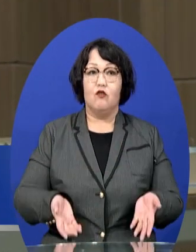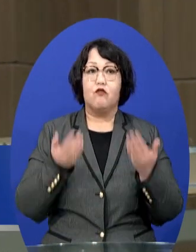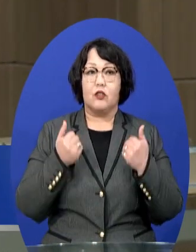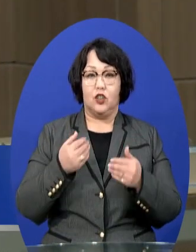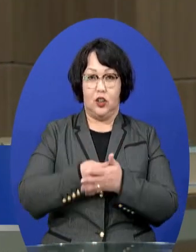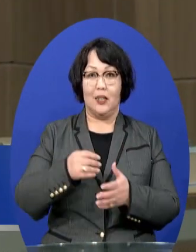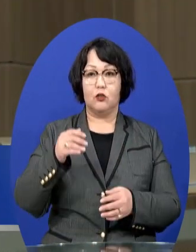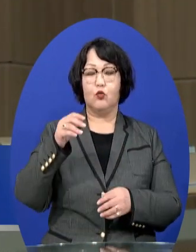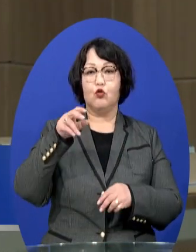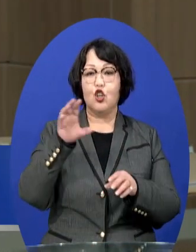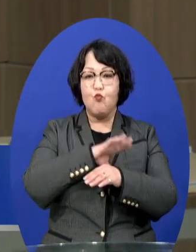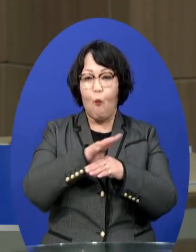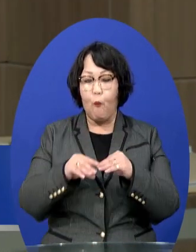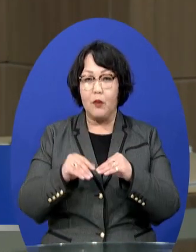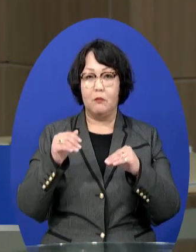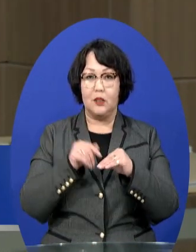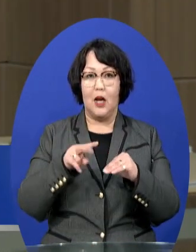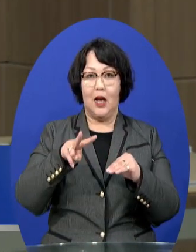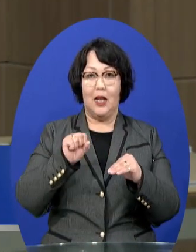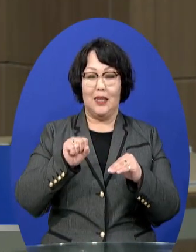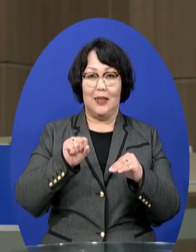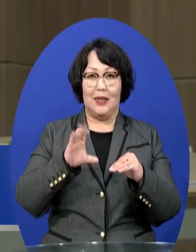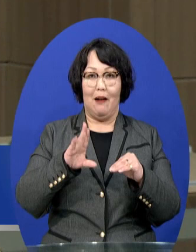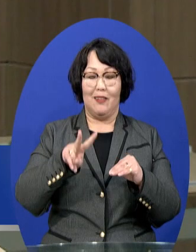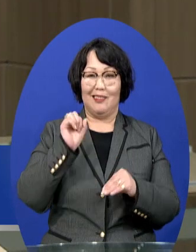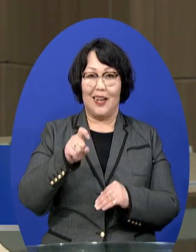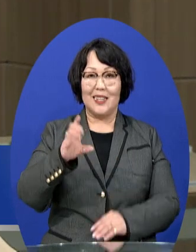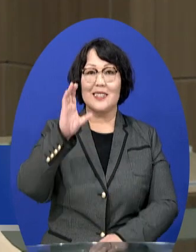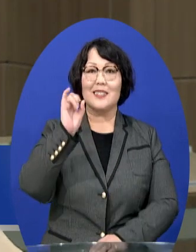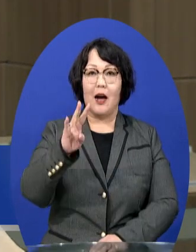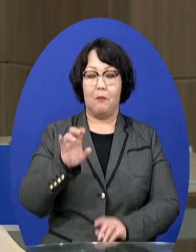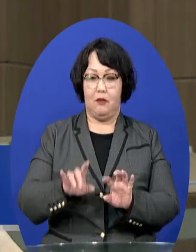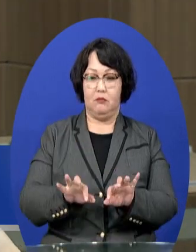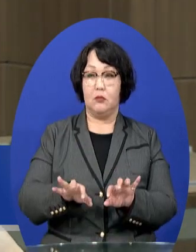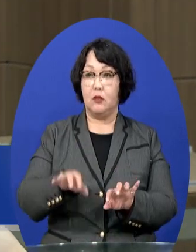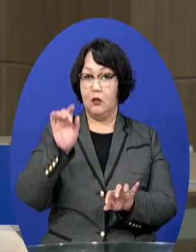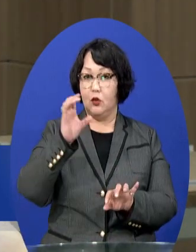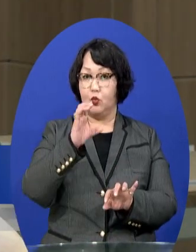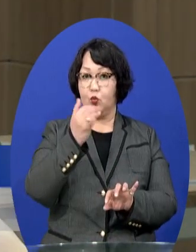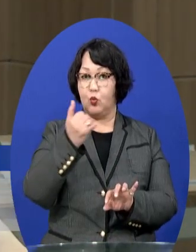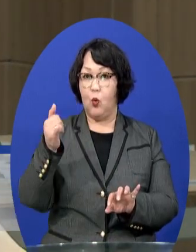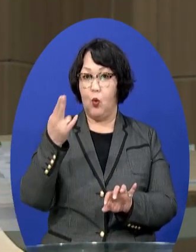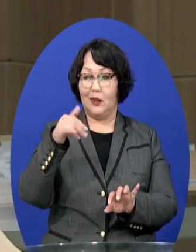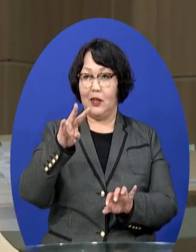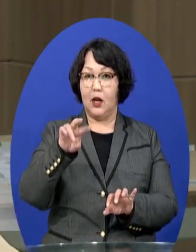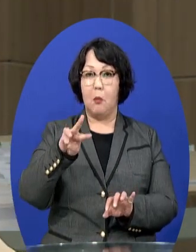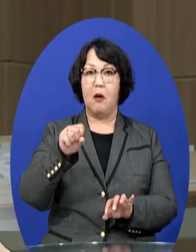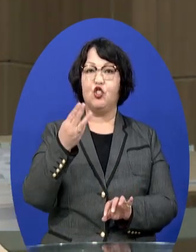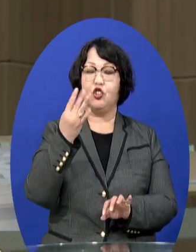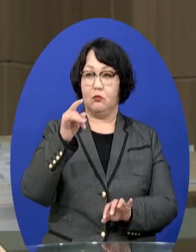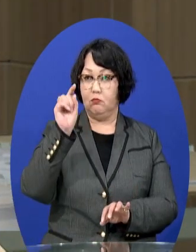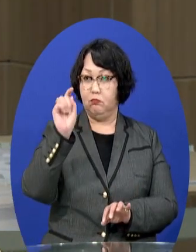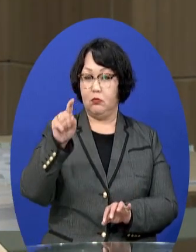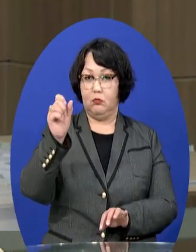суудлын автомашины хувьд лавлах сантай. Тэр лавлах сангаасаа одоо шууд сонголтоороо одоо бараа бүтээгдэхүүн мэдүүлэх боломжтой.